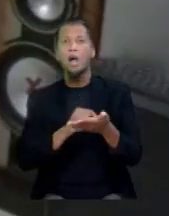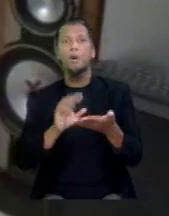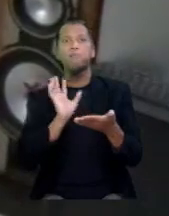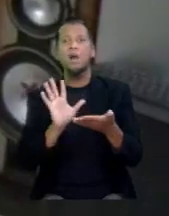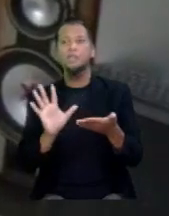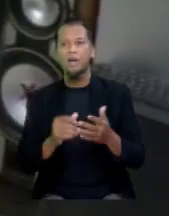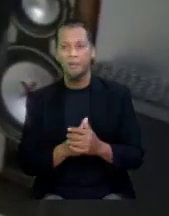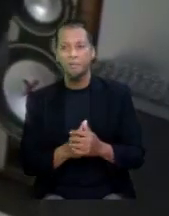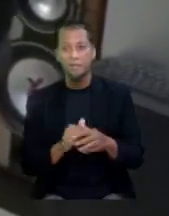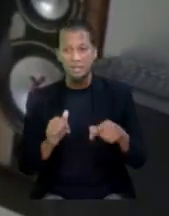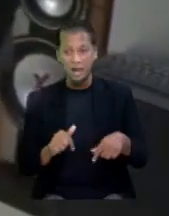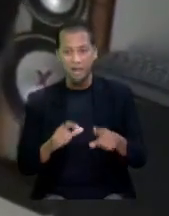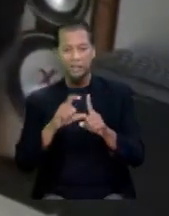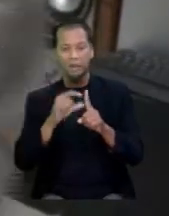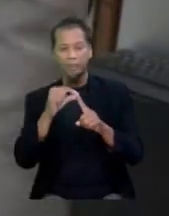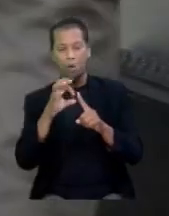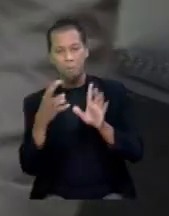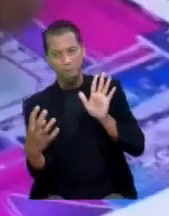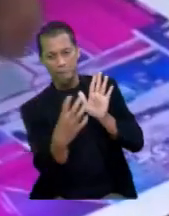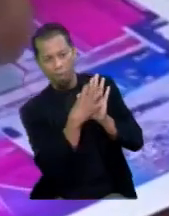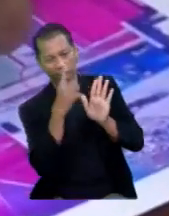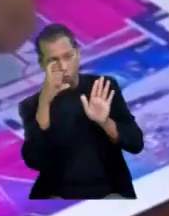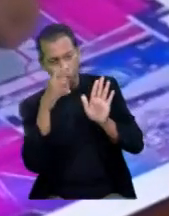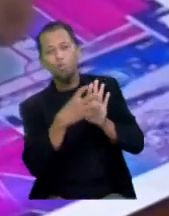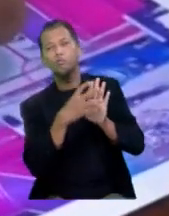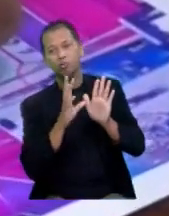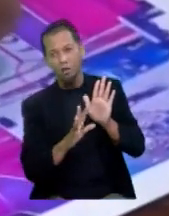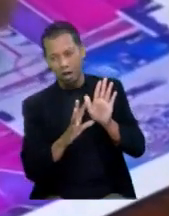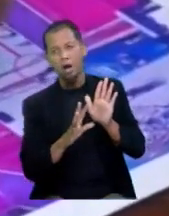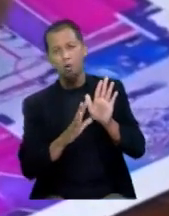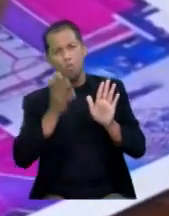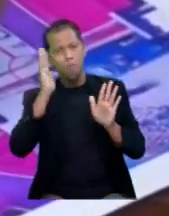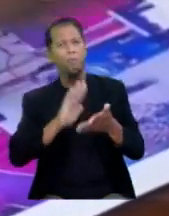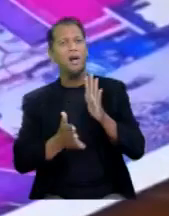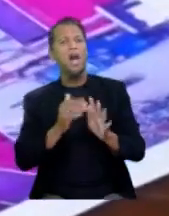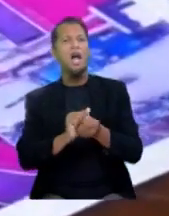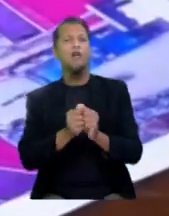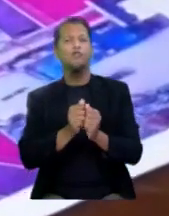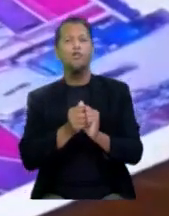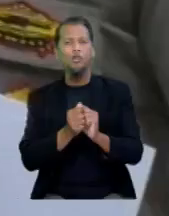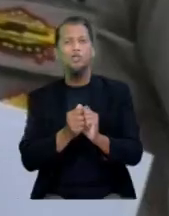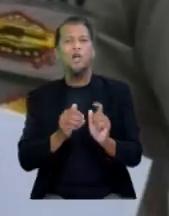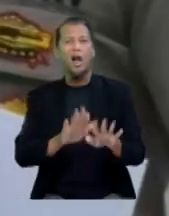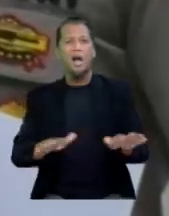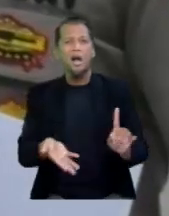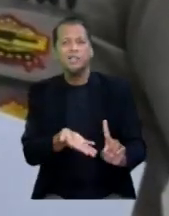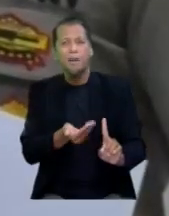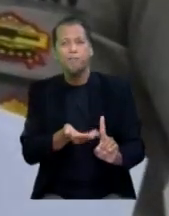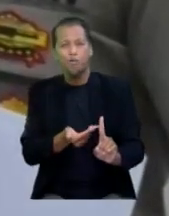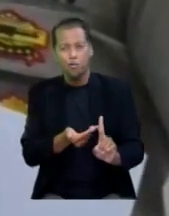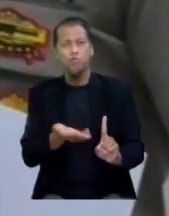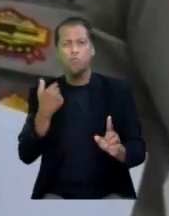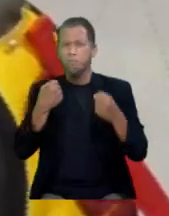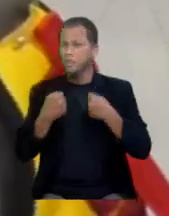orang merupakan residivis kasus pencabulan anak yang baru saja bebas dari penjara tahun 2021 lalu usai menjalani